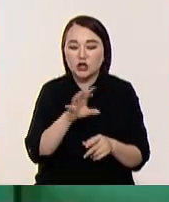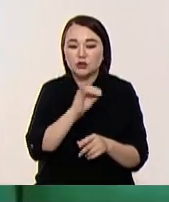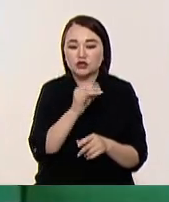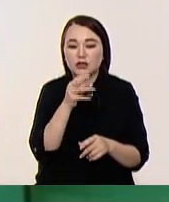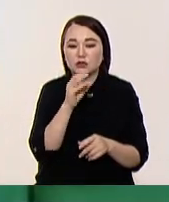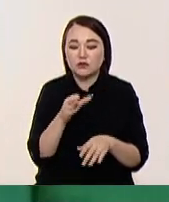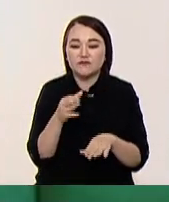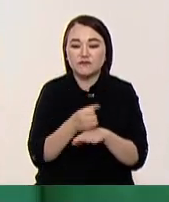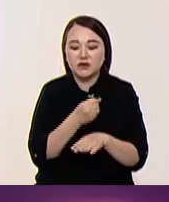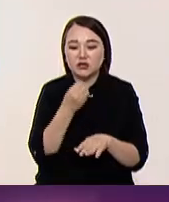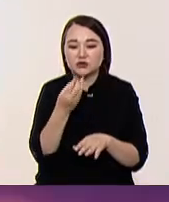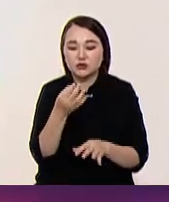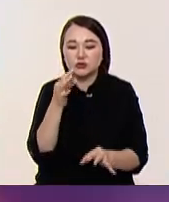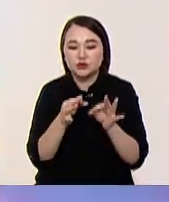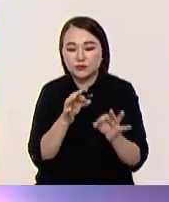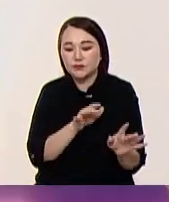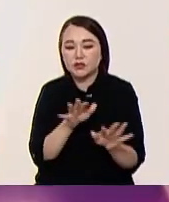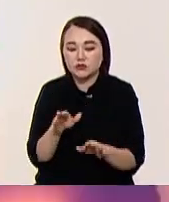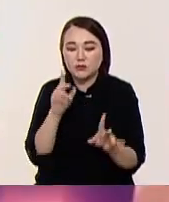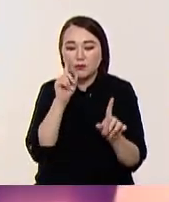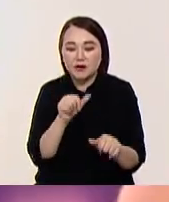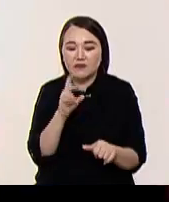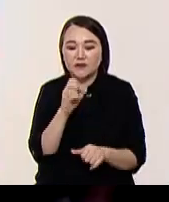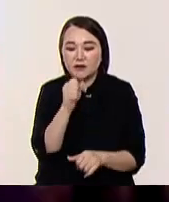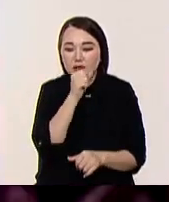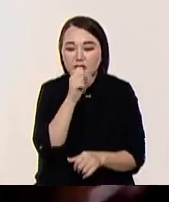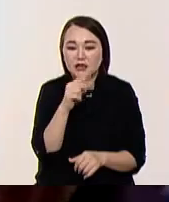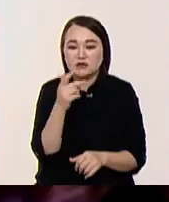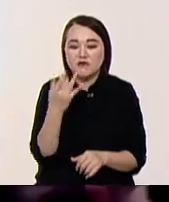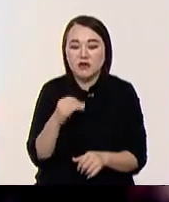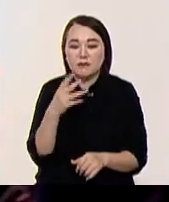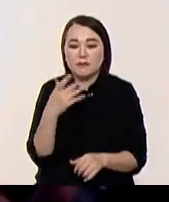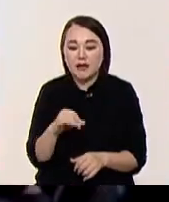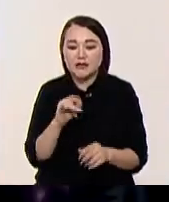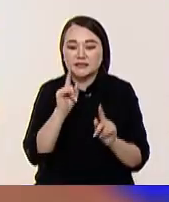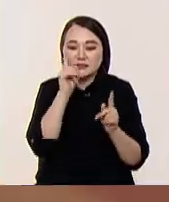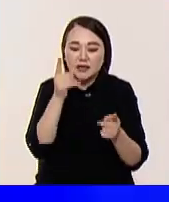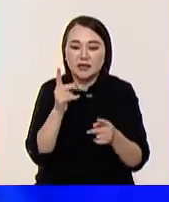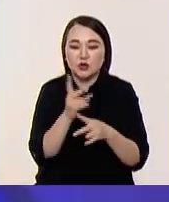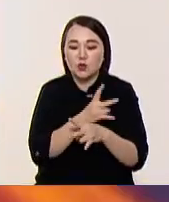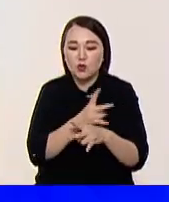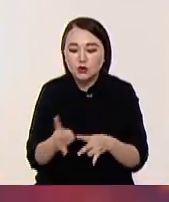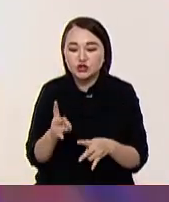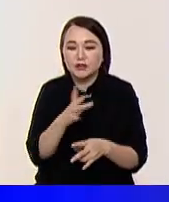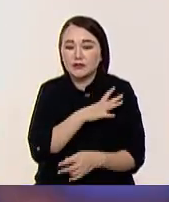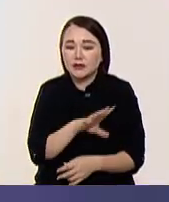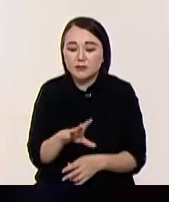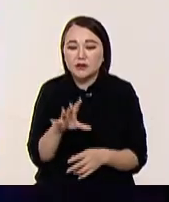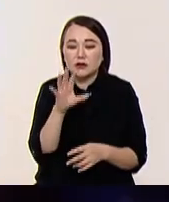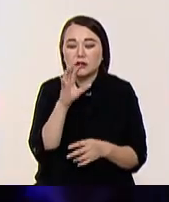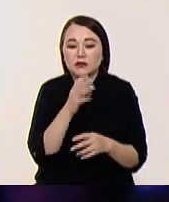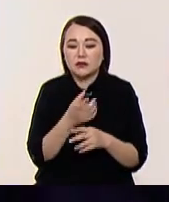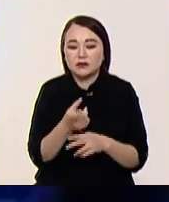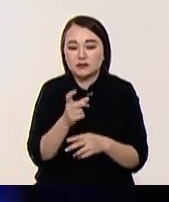Шатунов выиграл очередной судебный процесс по правам на песни «Ласкового мая». Стрессы и бессонные ночи дали о себе знать.